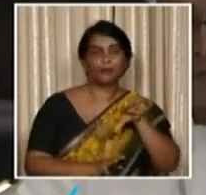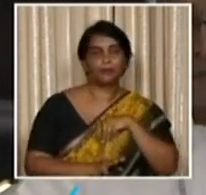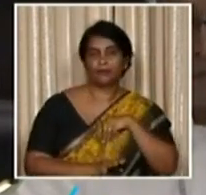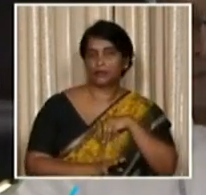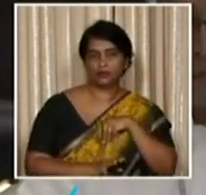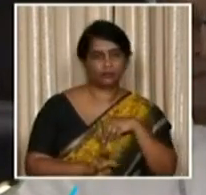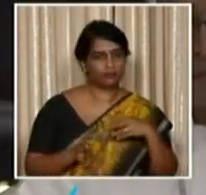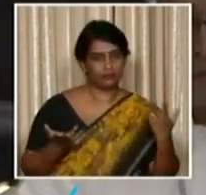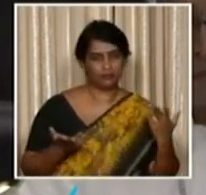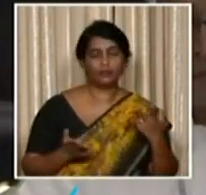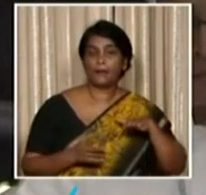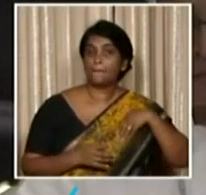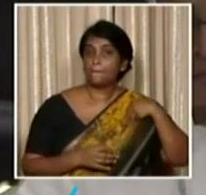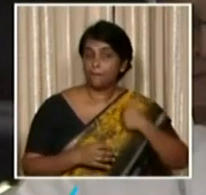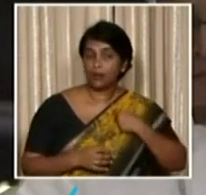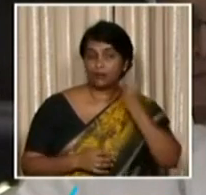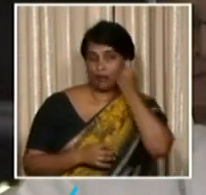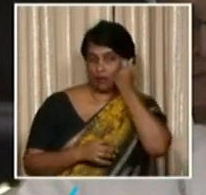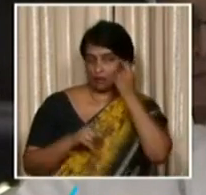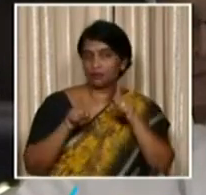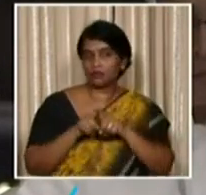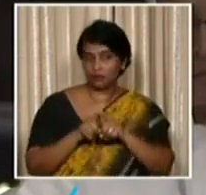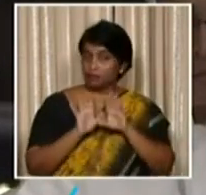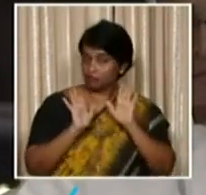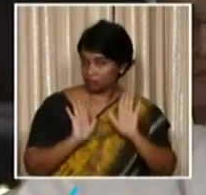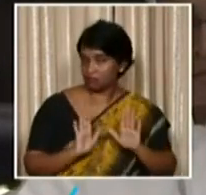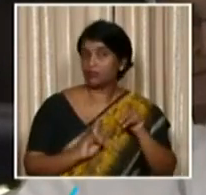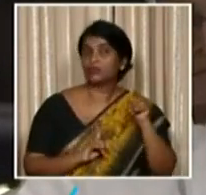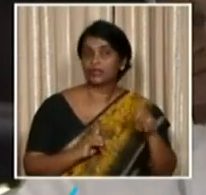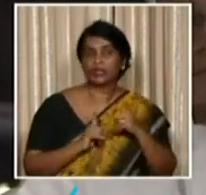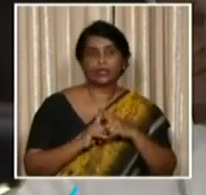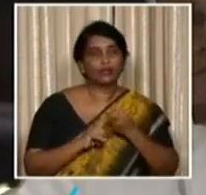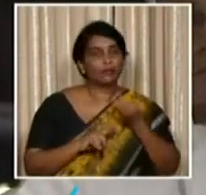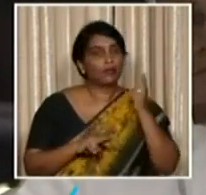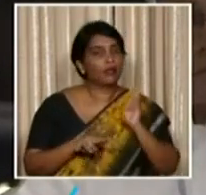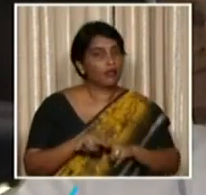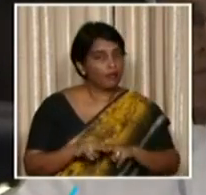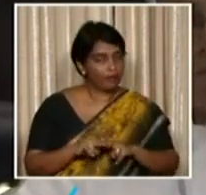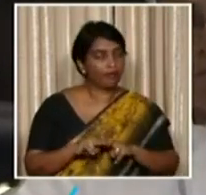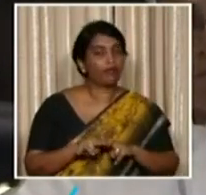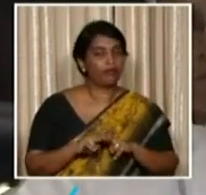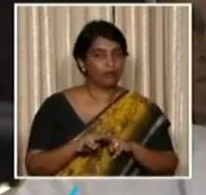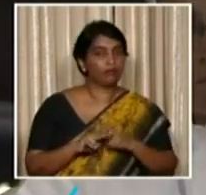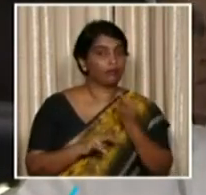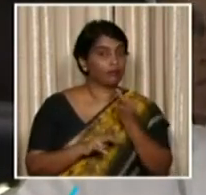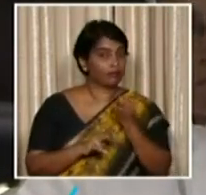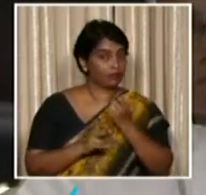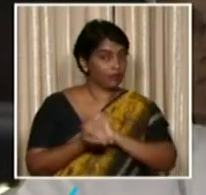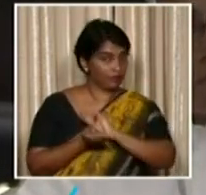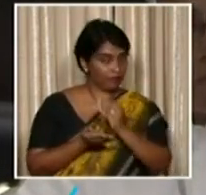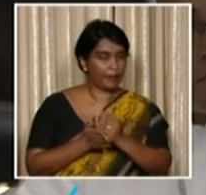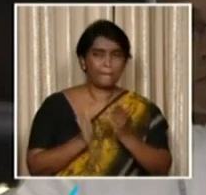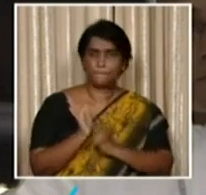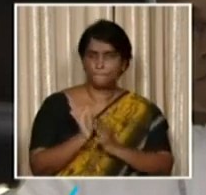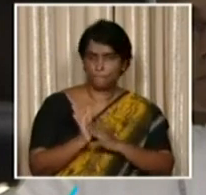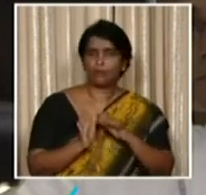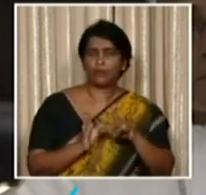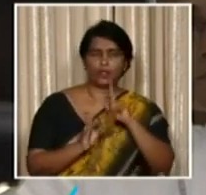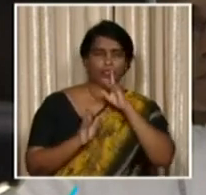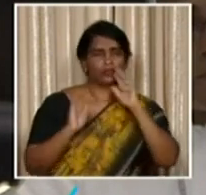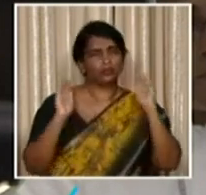නැහැ. එක ප්‍රධාන යෝජනාවක් වුණේ එහෙමනම් අර්ථසාධක අරමුදලේ සමාජිකයන්ට යම්කිසි